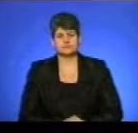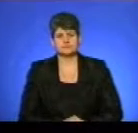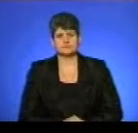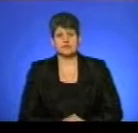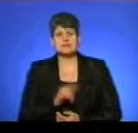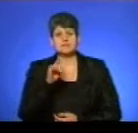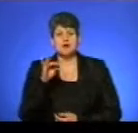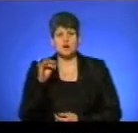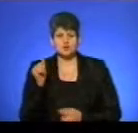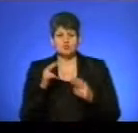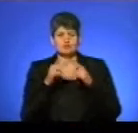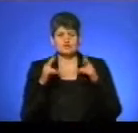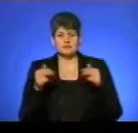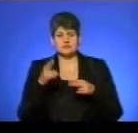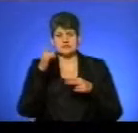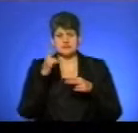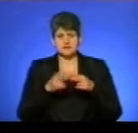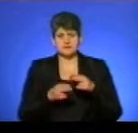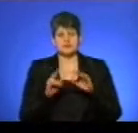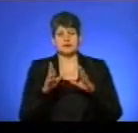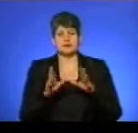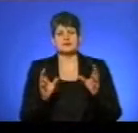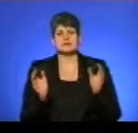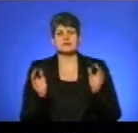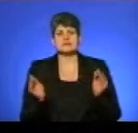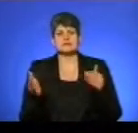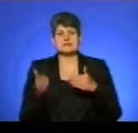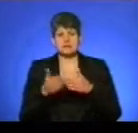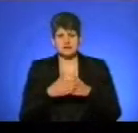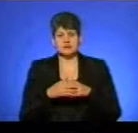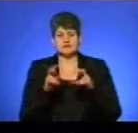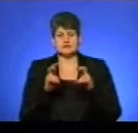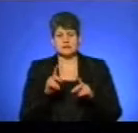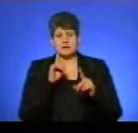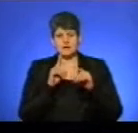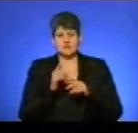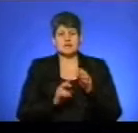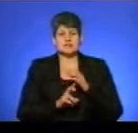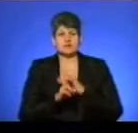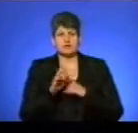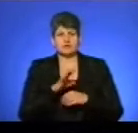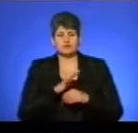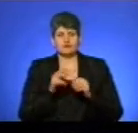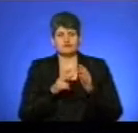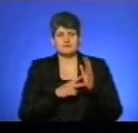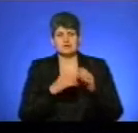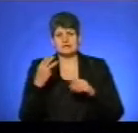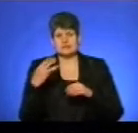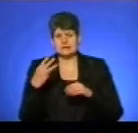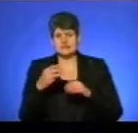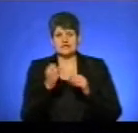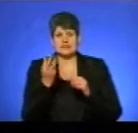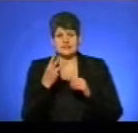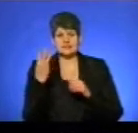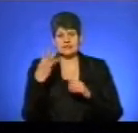У Збаразькому замку завершилось закрите засідання Ради церков, яке тривало від 13.30, повідомив начальник обласного управління з питань